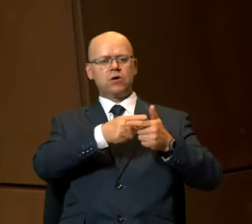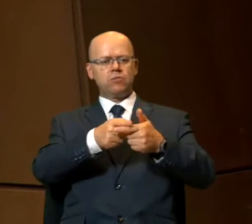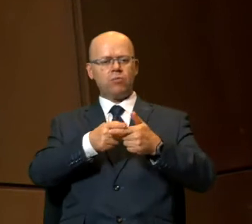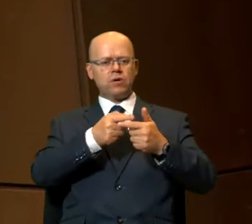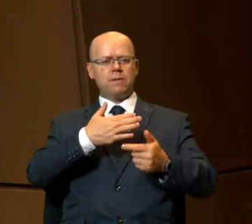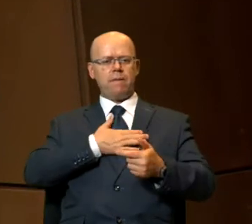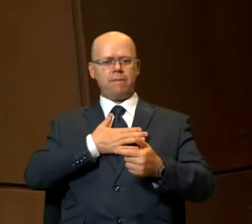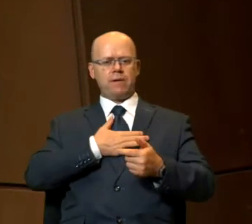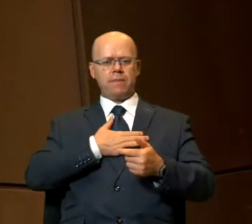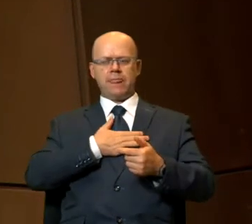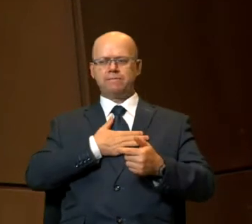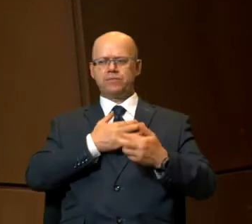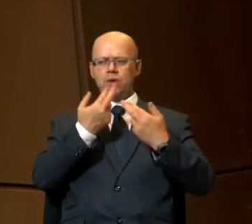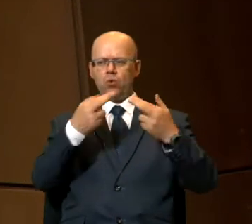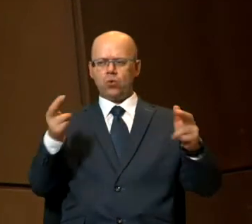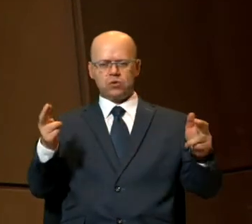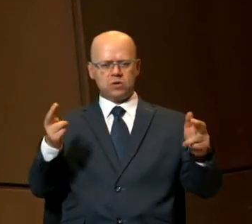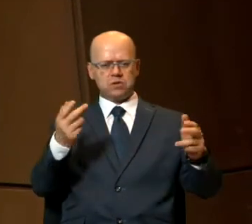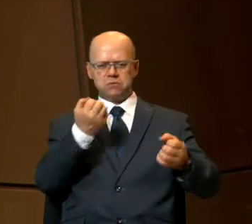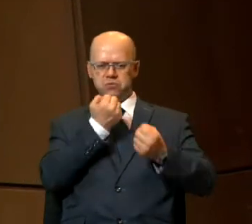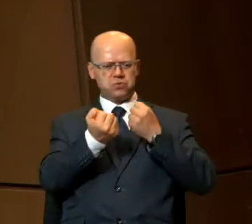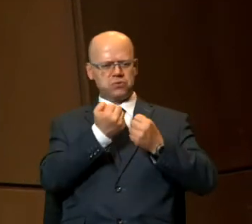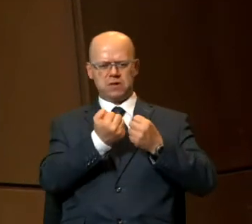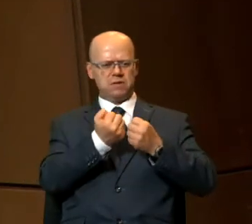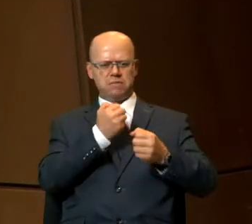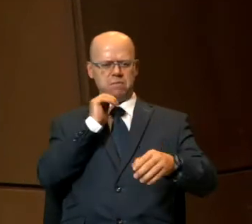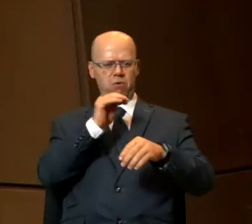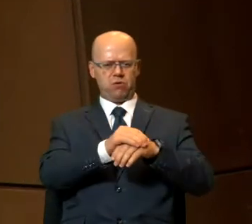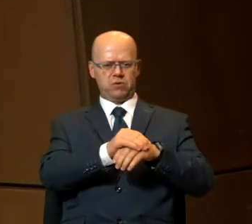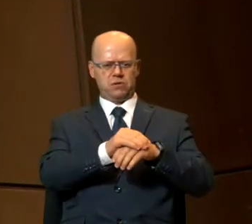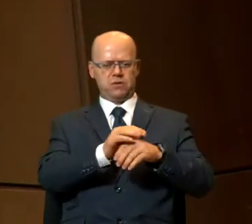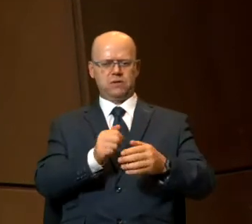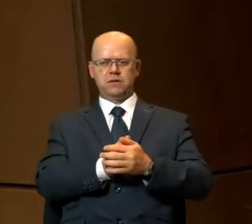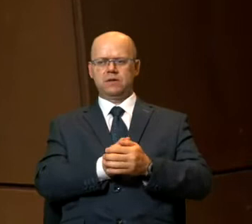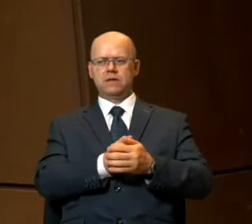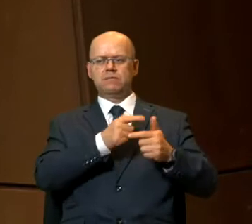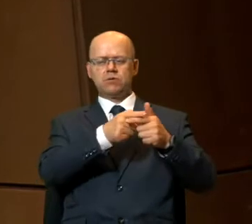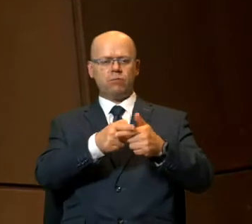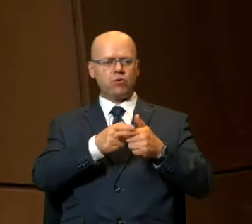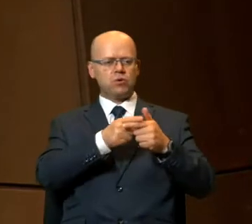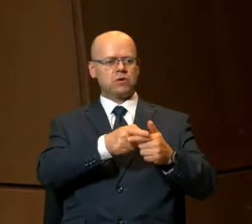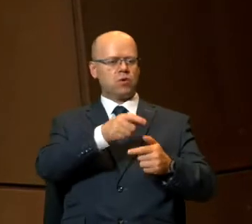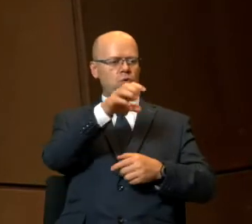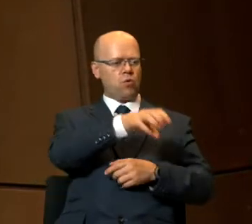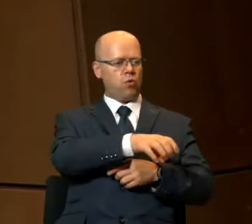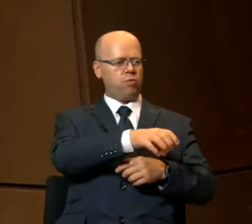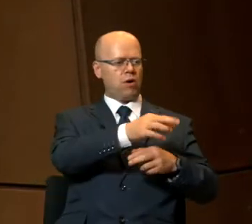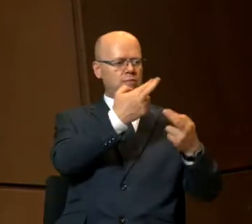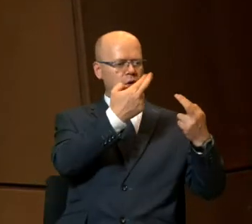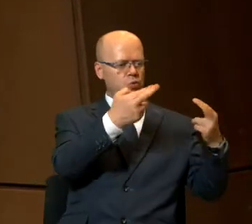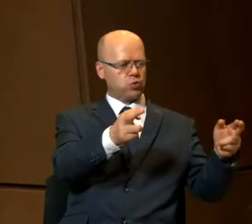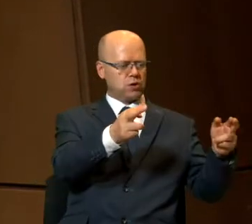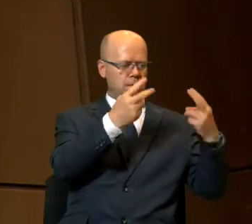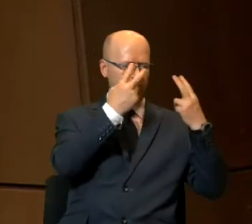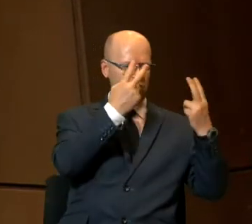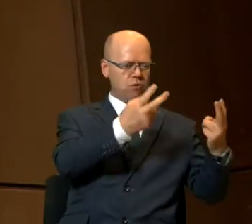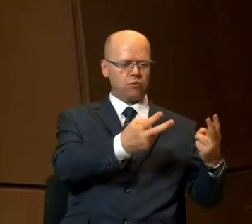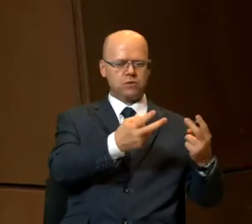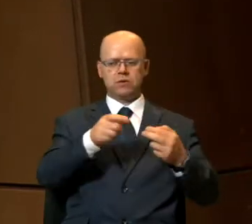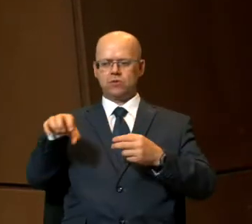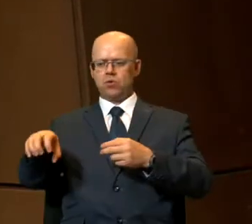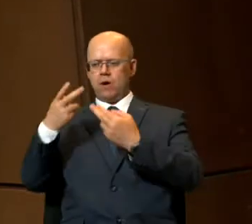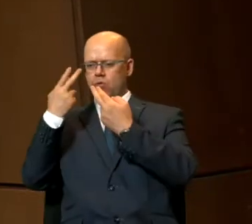pewne różnice, nie do pogodzenia w społeczeństwie. Mamy pewne grupy, które mają różne interesy, różne